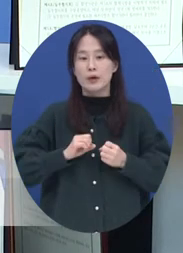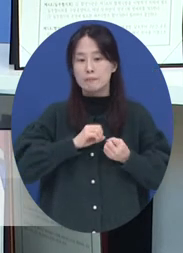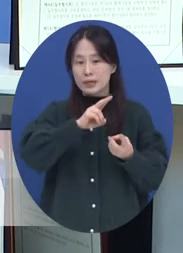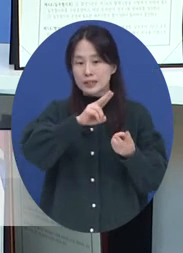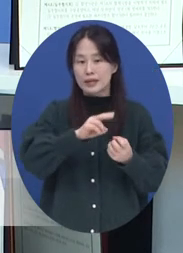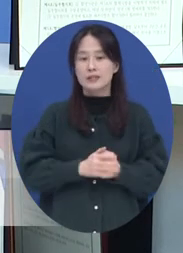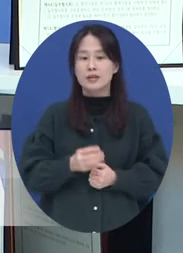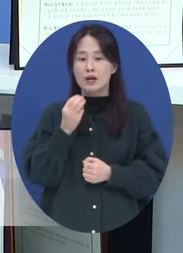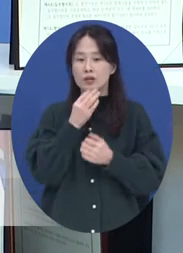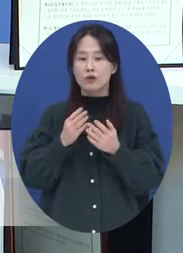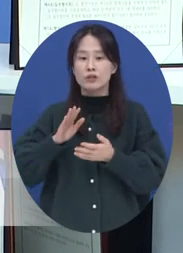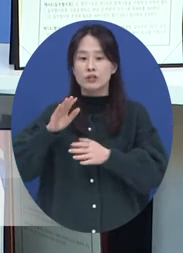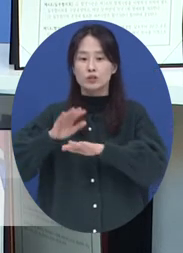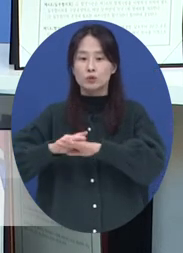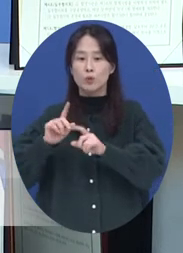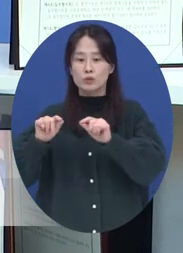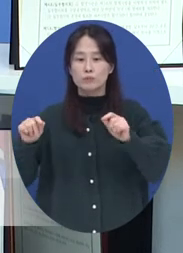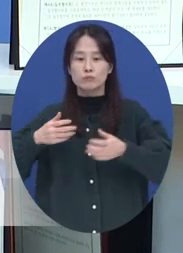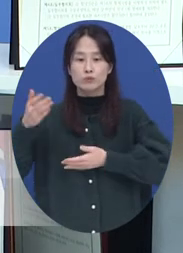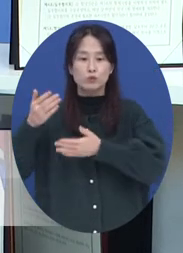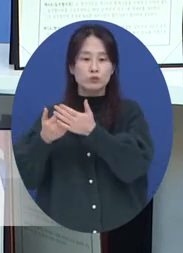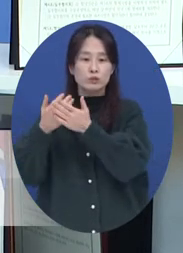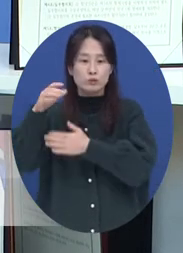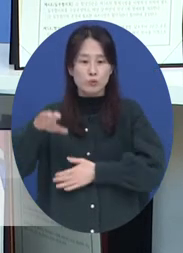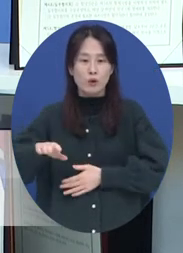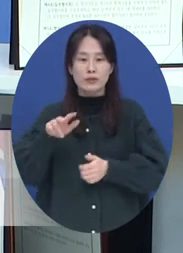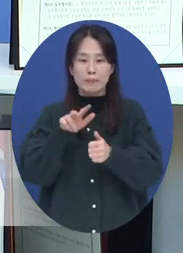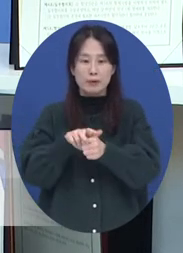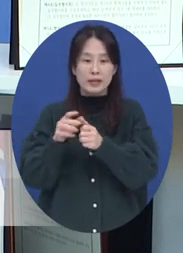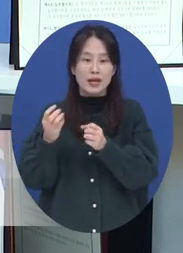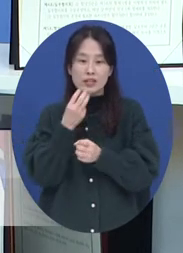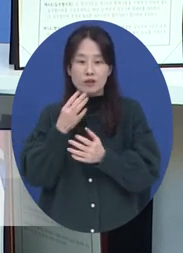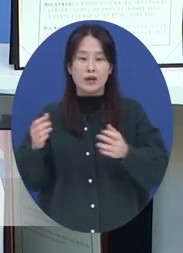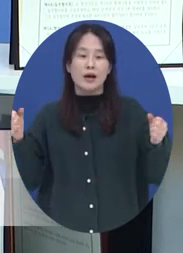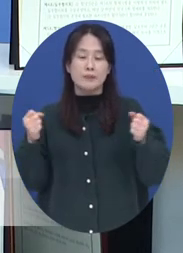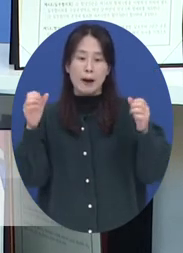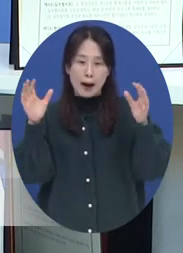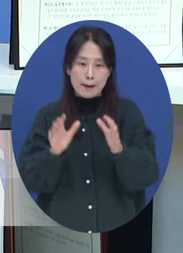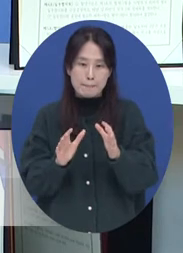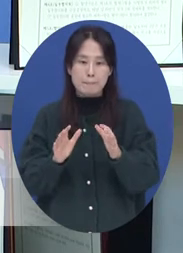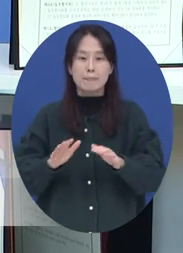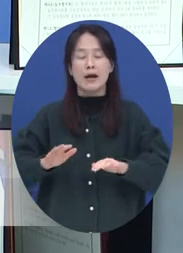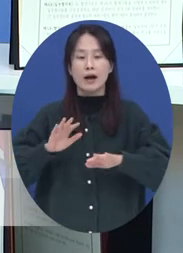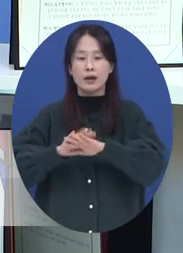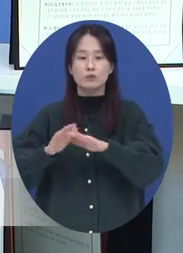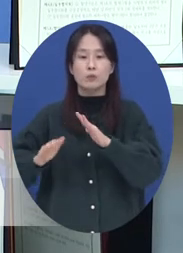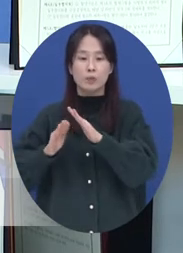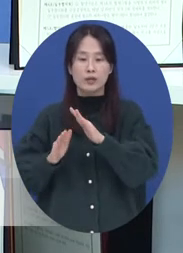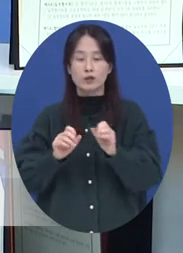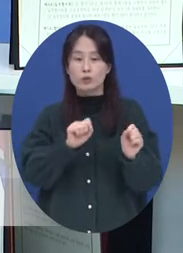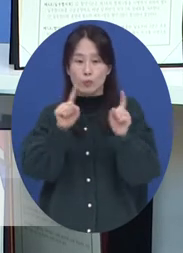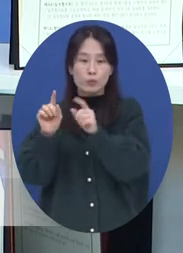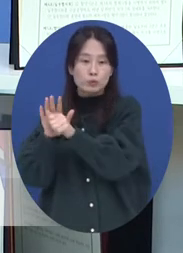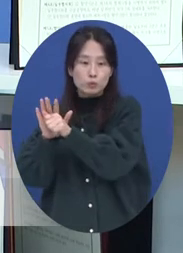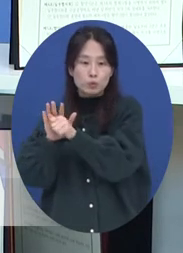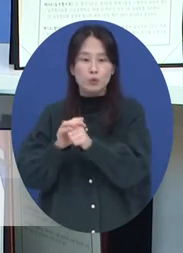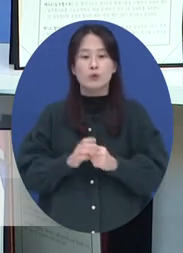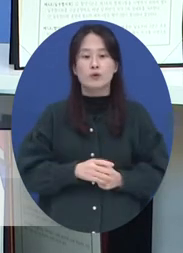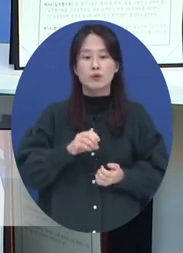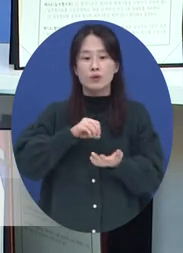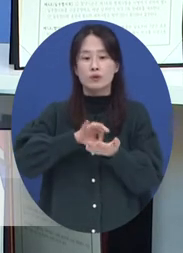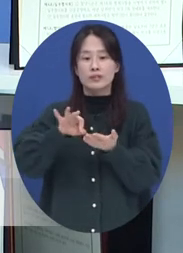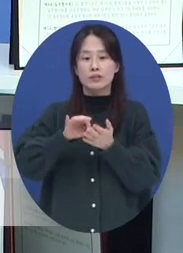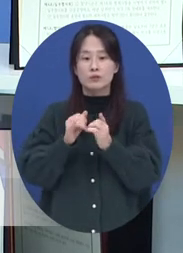끝과 경기도 농식품 유통 진흥원의 마켓 경기가 협업하여 농가도 살리고 배달 특급